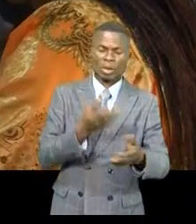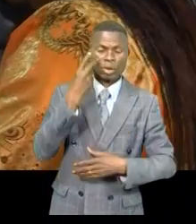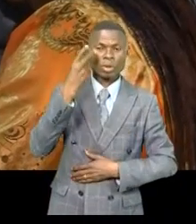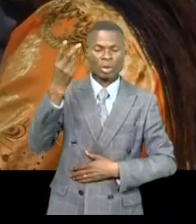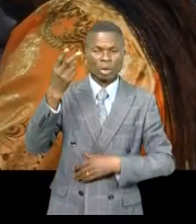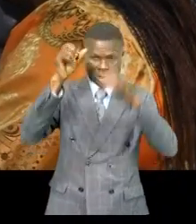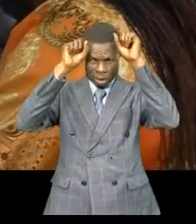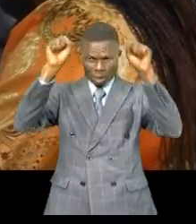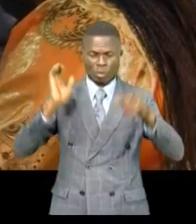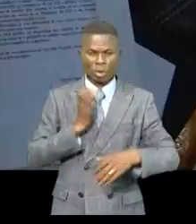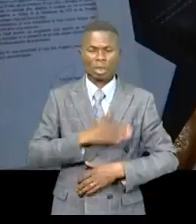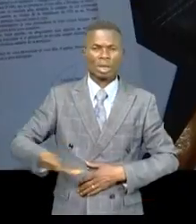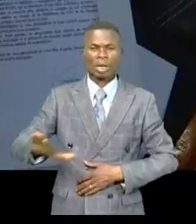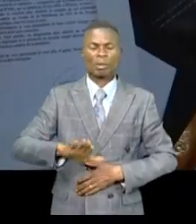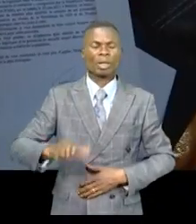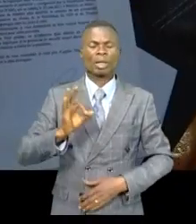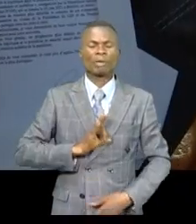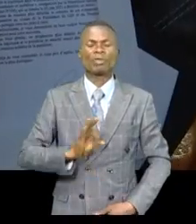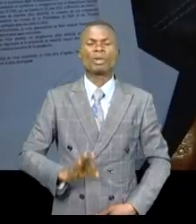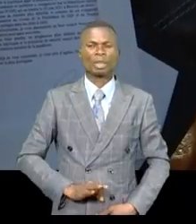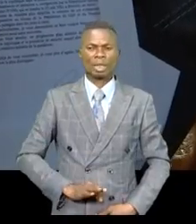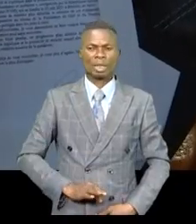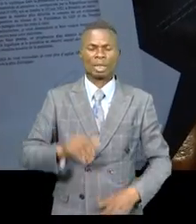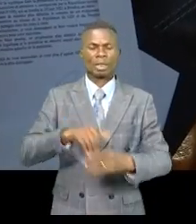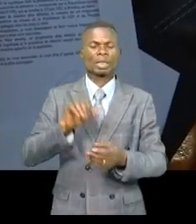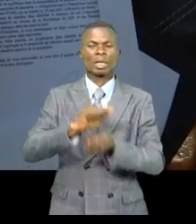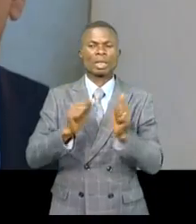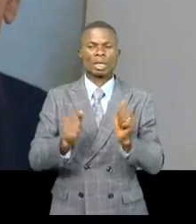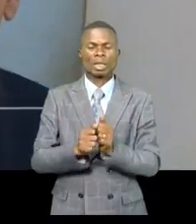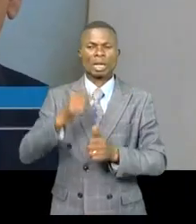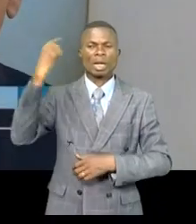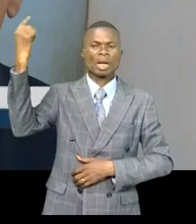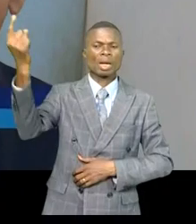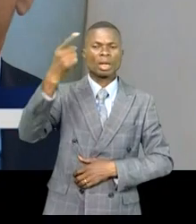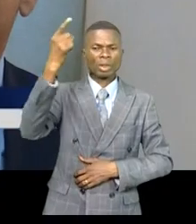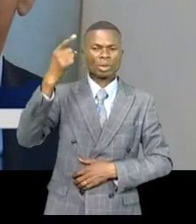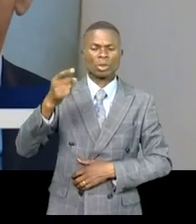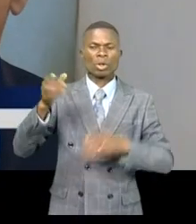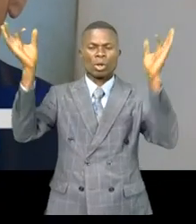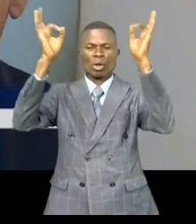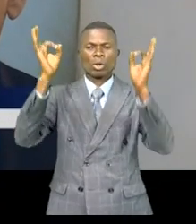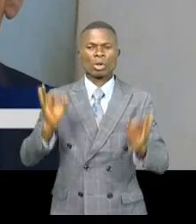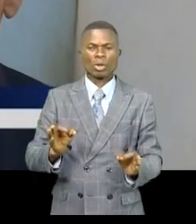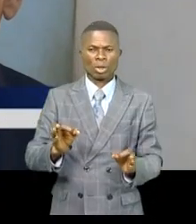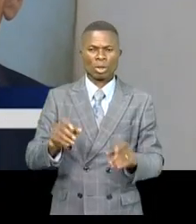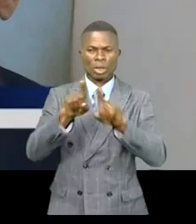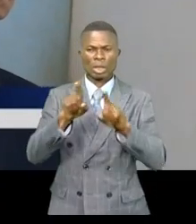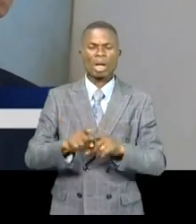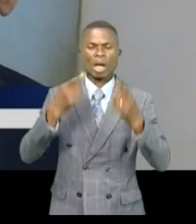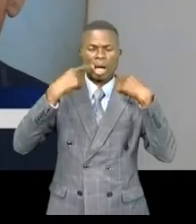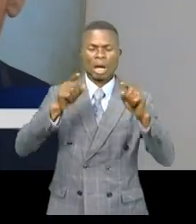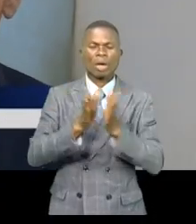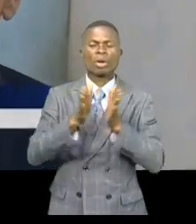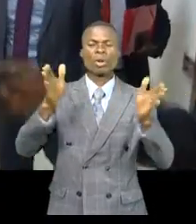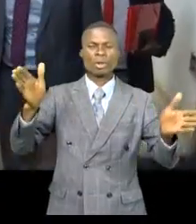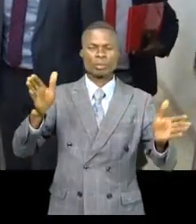président de la République, Félix-Antoine Tshisekedi, dans les domaines de l'humanitaire, la conférence Fédération helvétique a annoncé officiellement